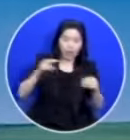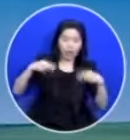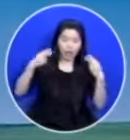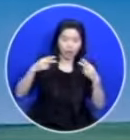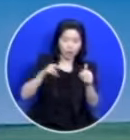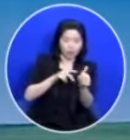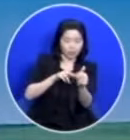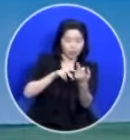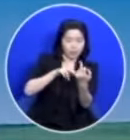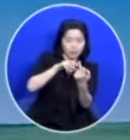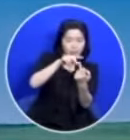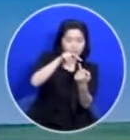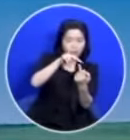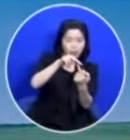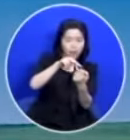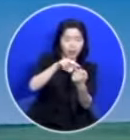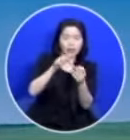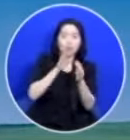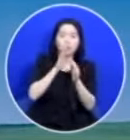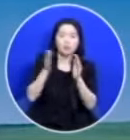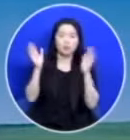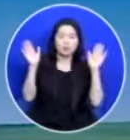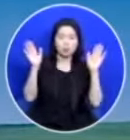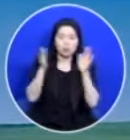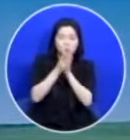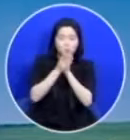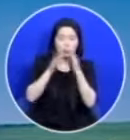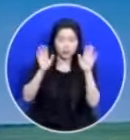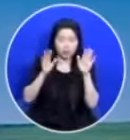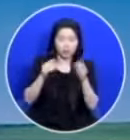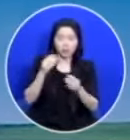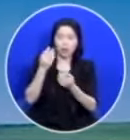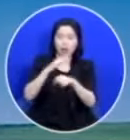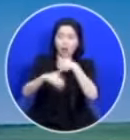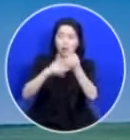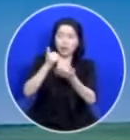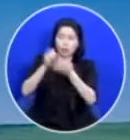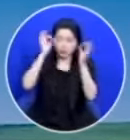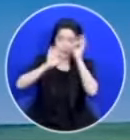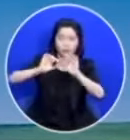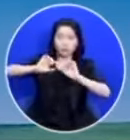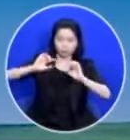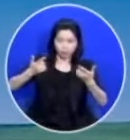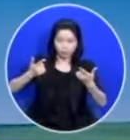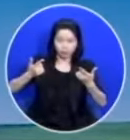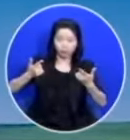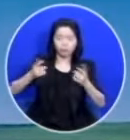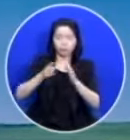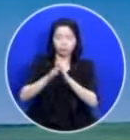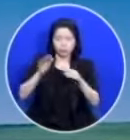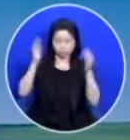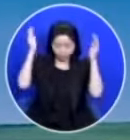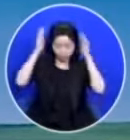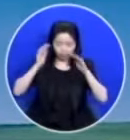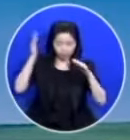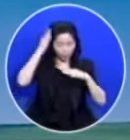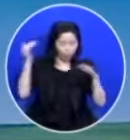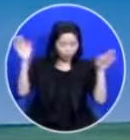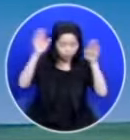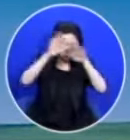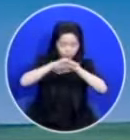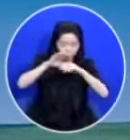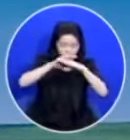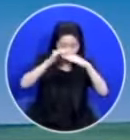올라가 하나님을 찾는 것이 아니라 호렙 산에 있는 동굴 속에 들어가 웅크리고 앉았습니다 절과